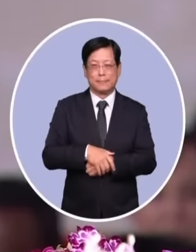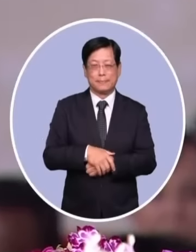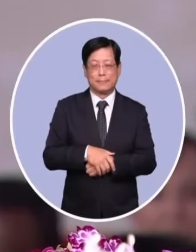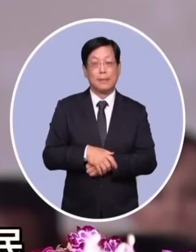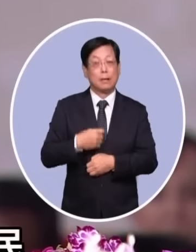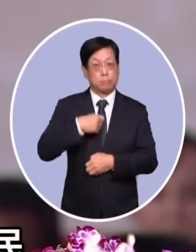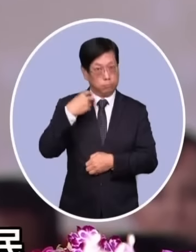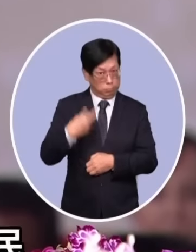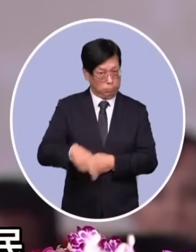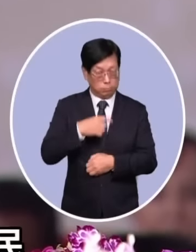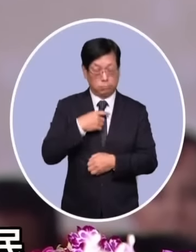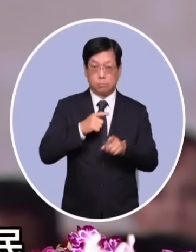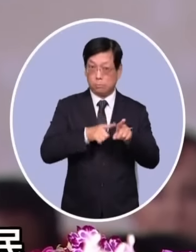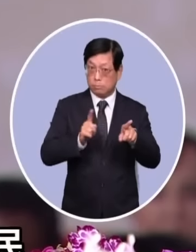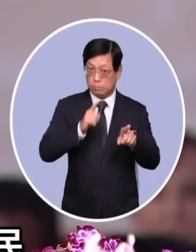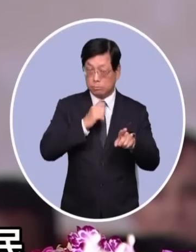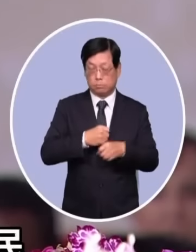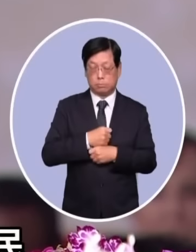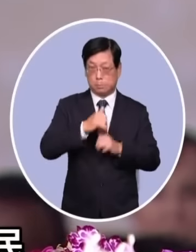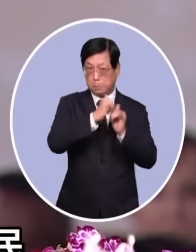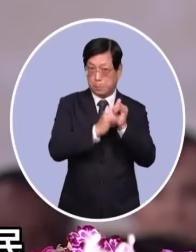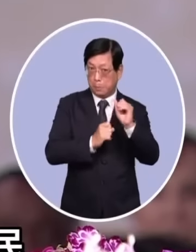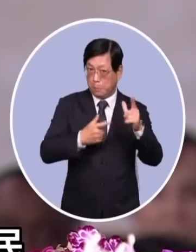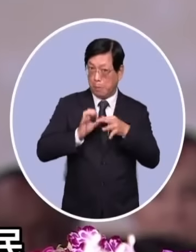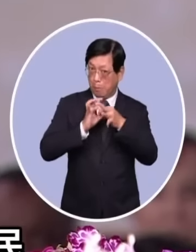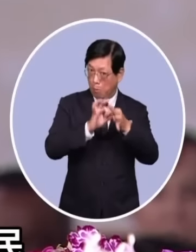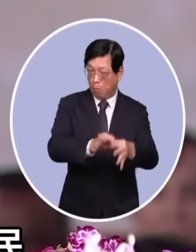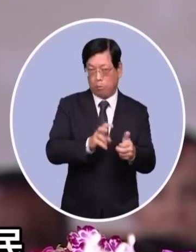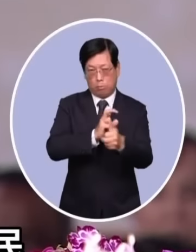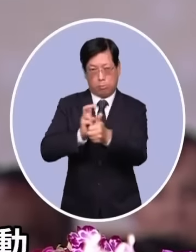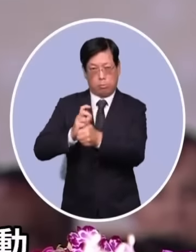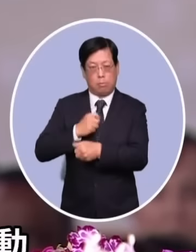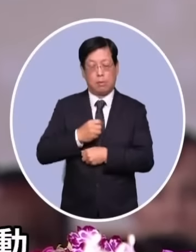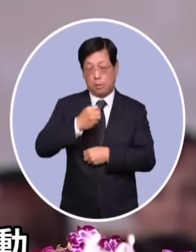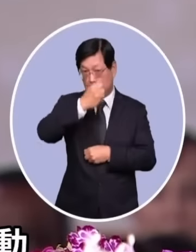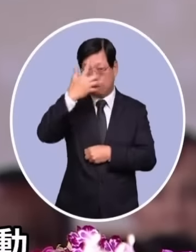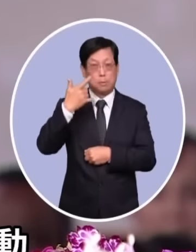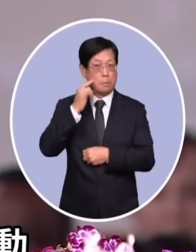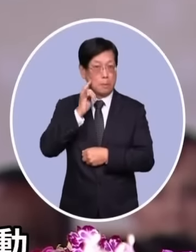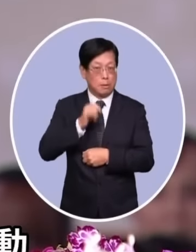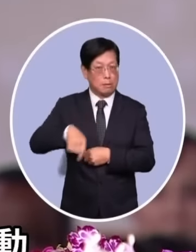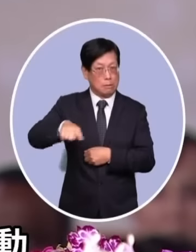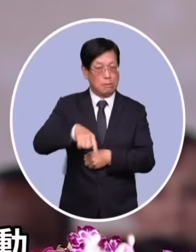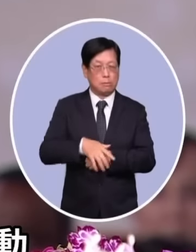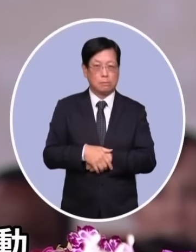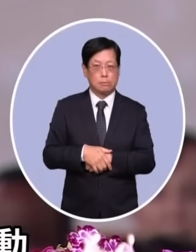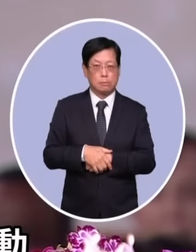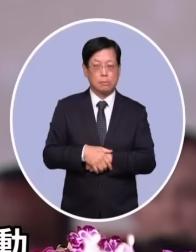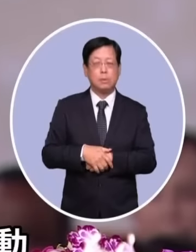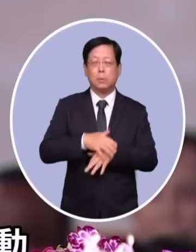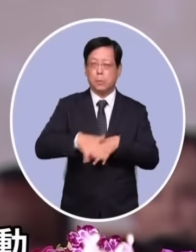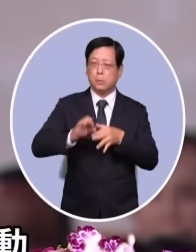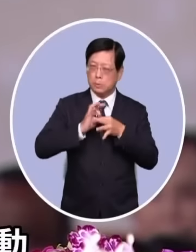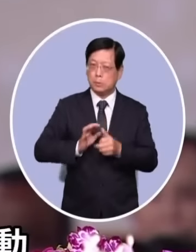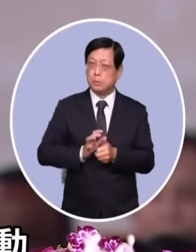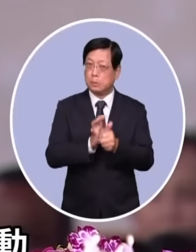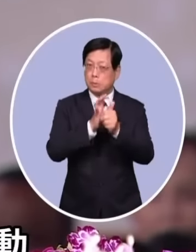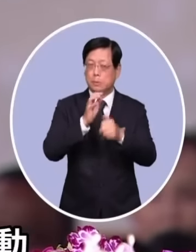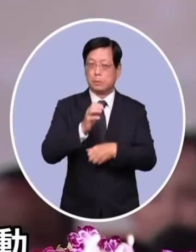们更要落实跨世代的照顾人民。年轻的爸爸妈妈，我们会继续推